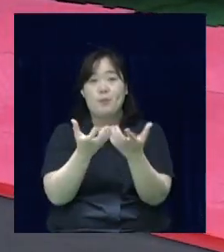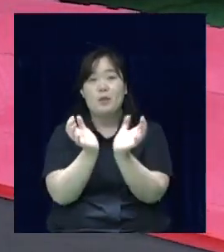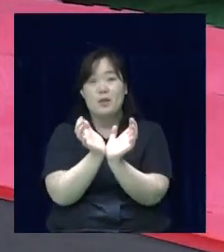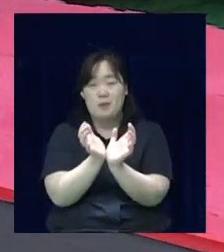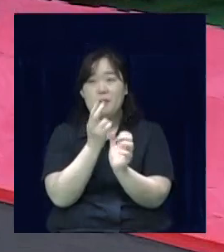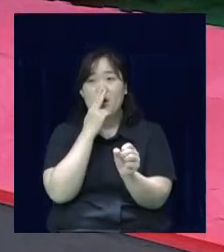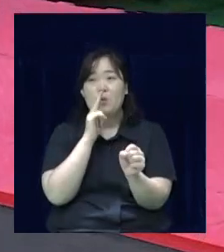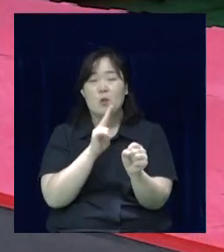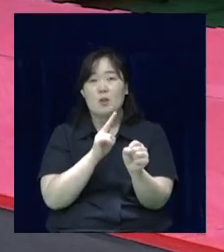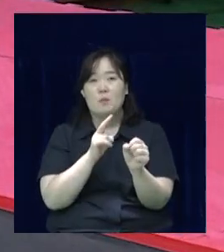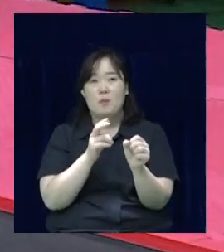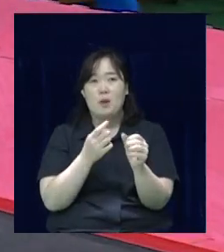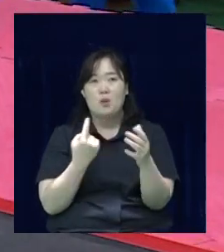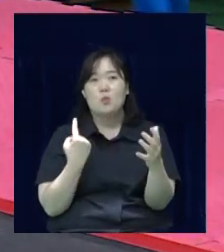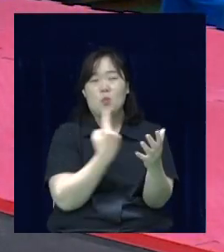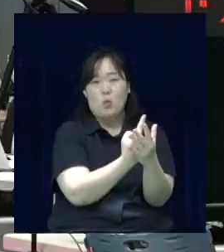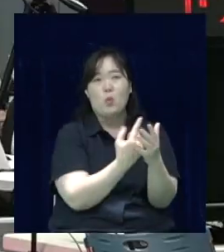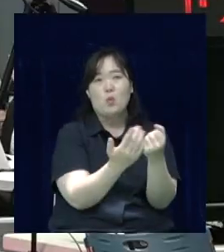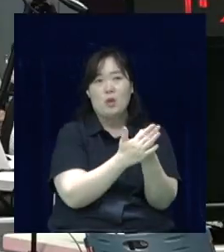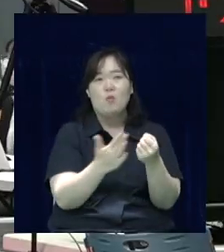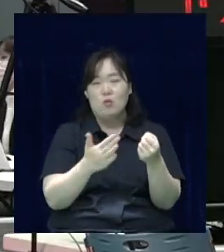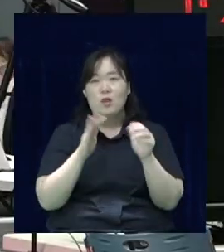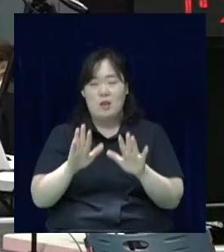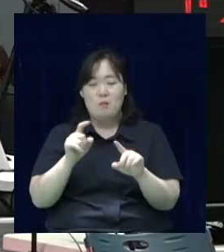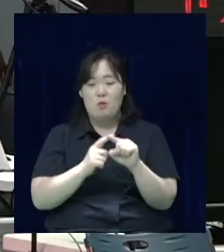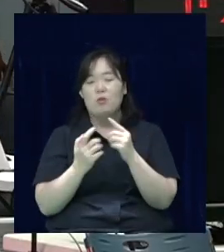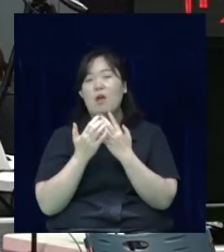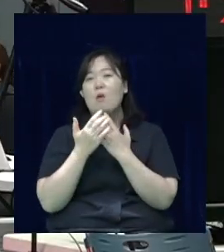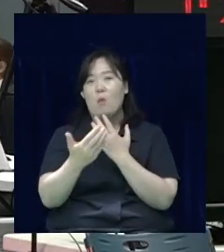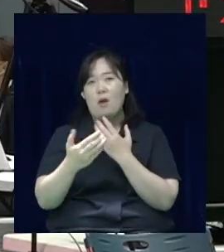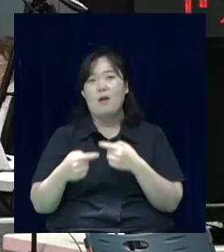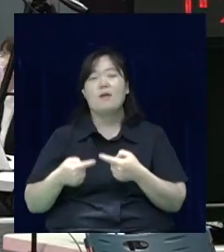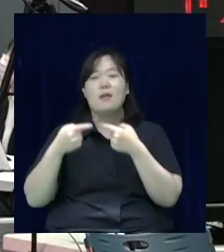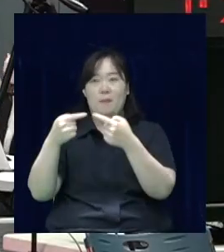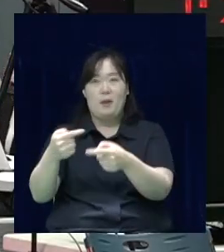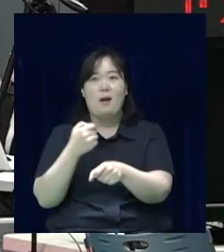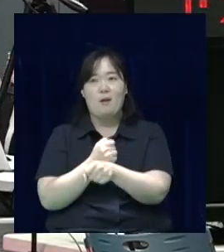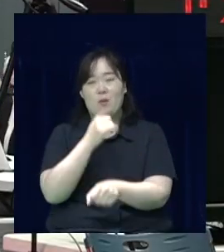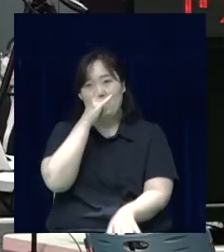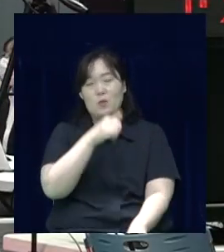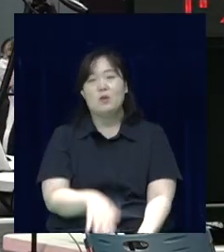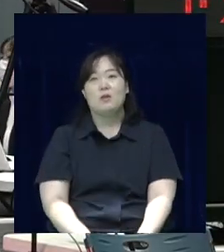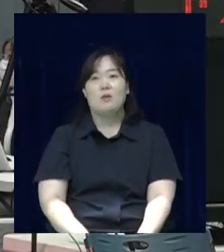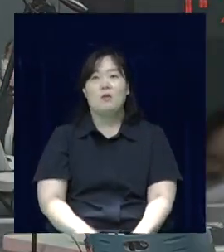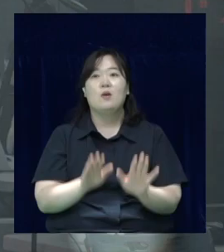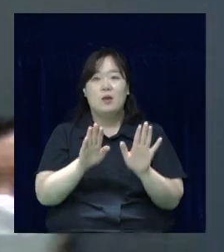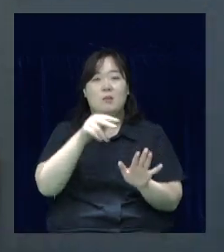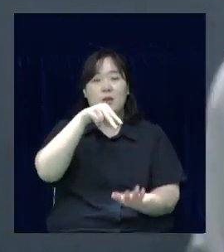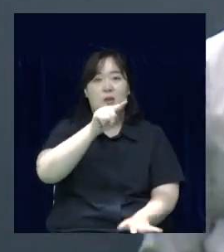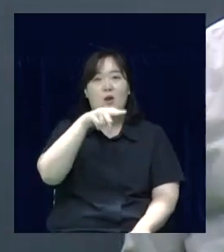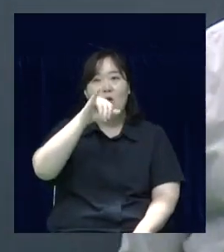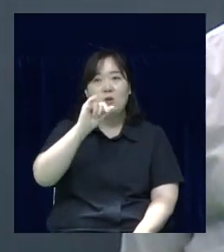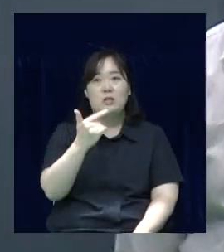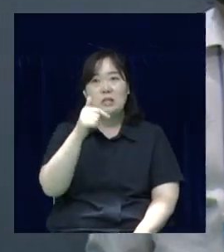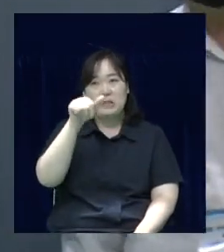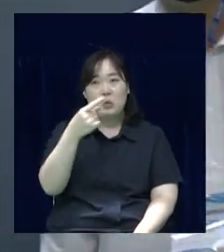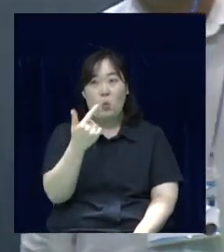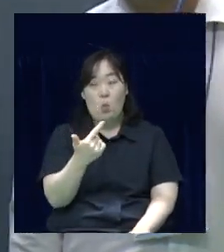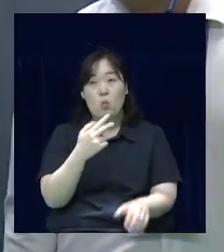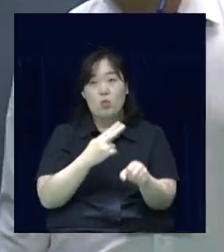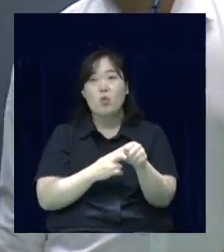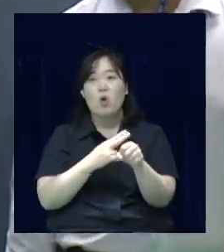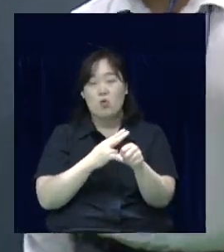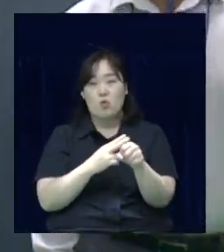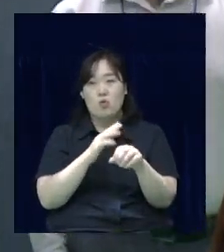볼 수도 있거든요. 아, 그렇죠. 예. 자, 이제 서진곤 선수가 모습을 보이고 있습니다.